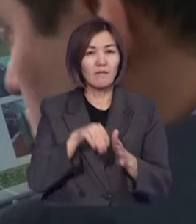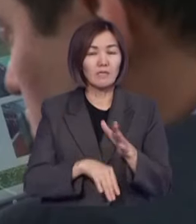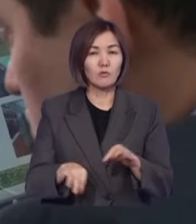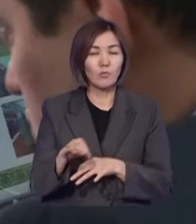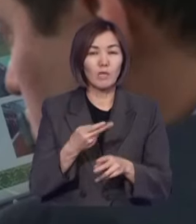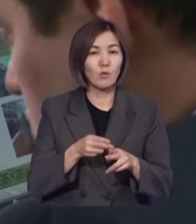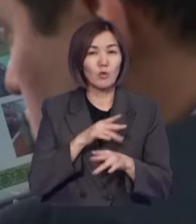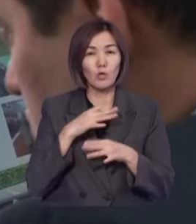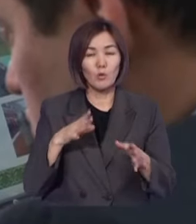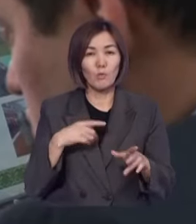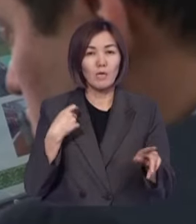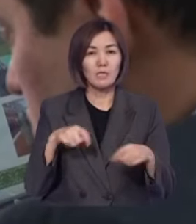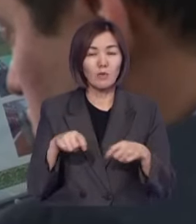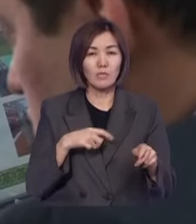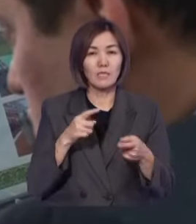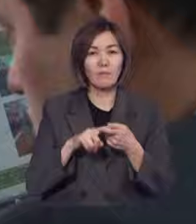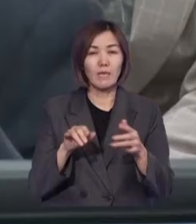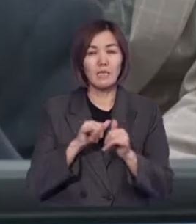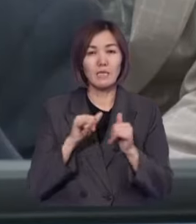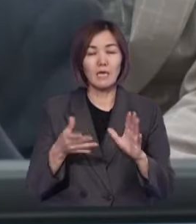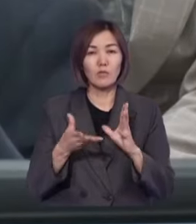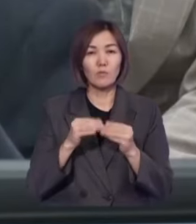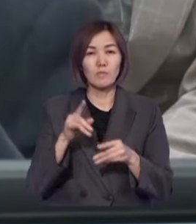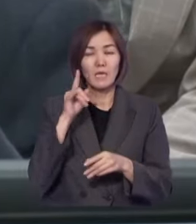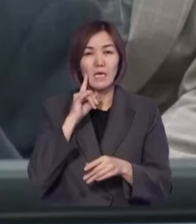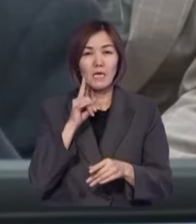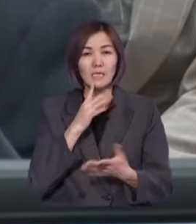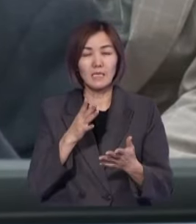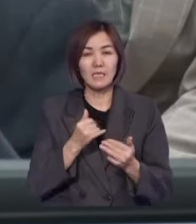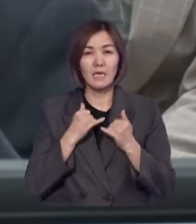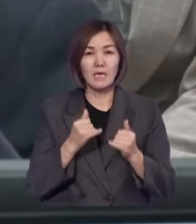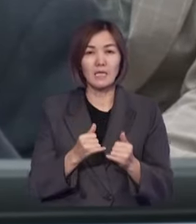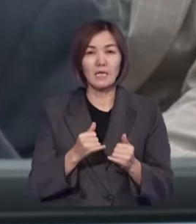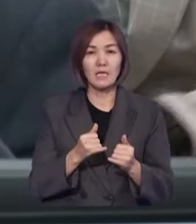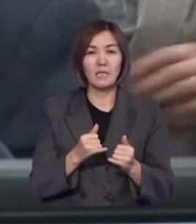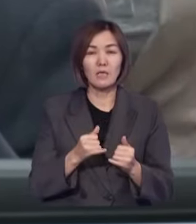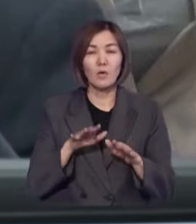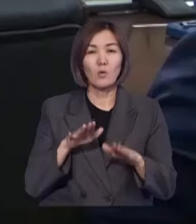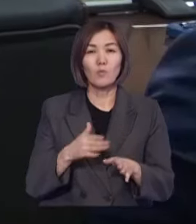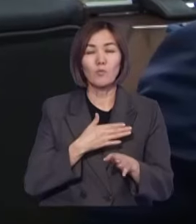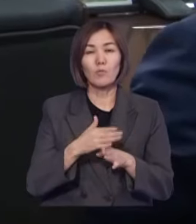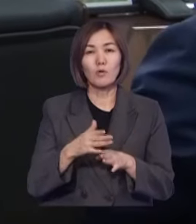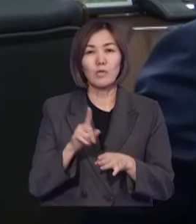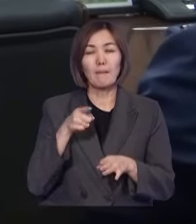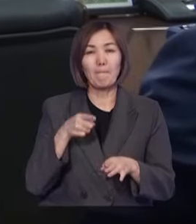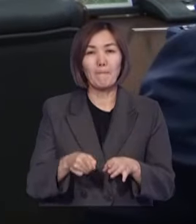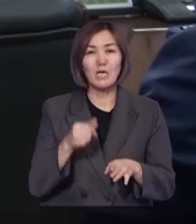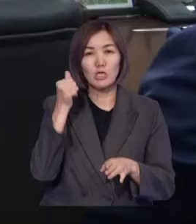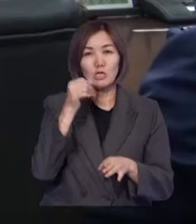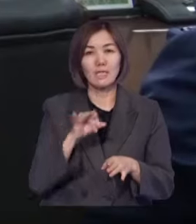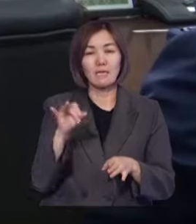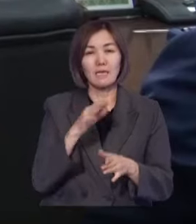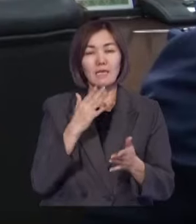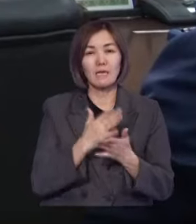емес, сауда-саттық байланысты нығайту мақсатында қазақстандық өнімдерге арналған Үрімшіден арнайы орын бөлінген. Мың жылдық тарихы бар